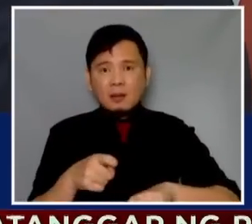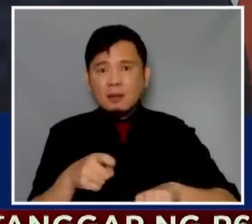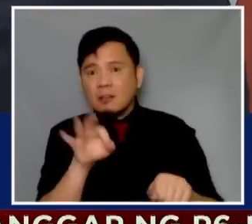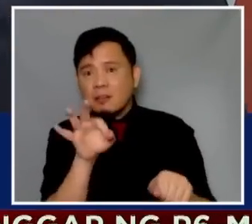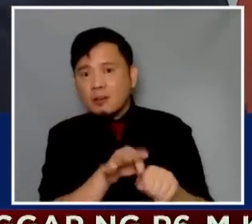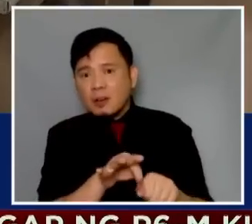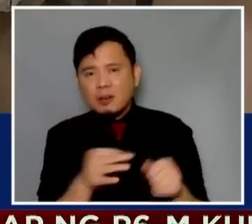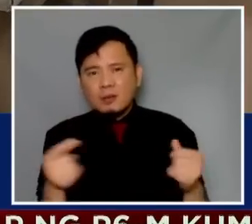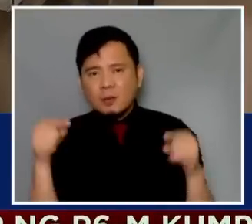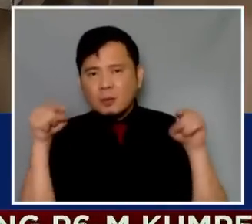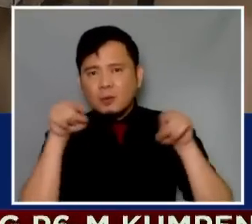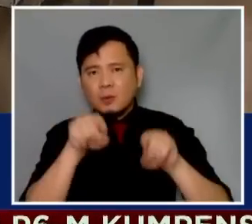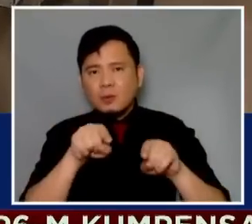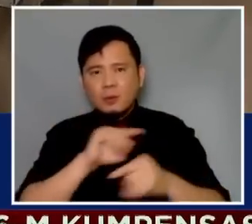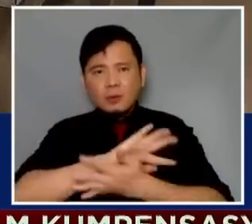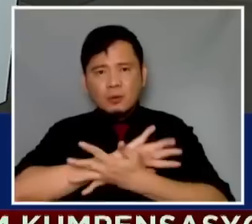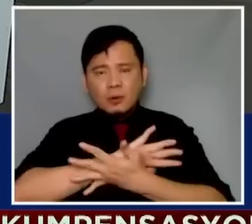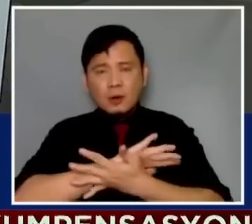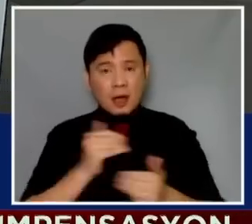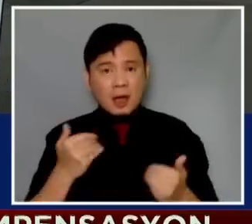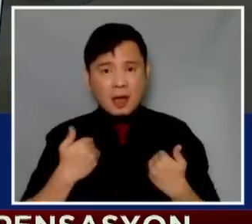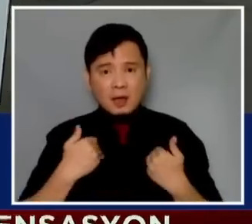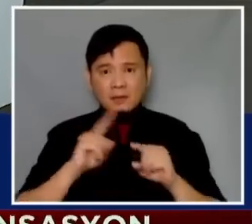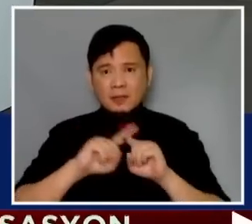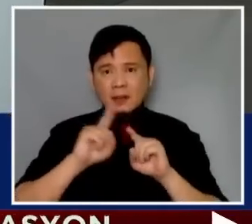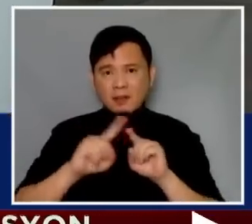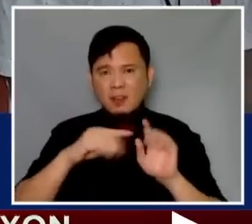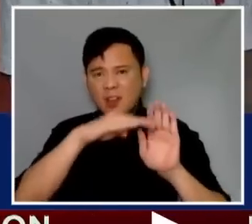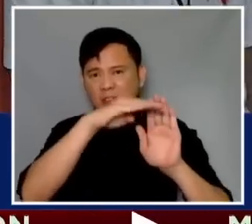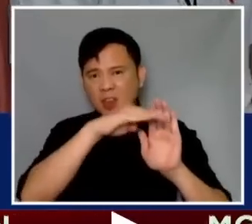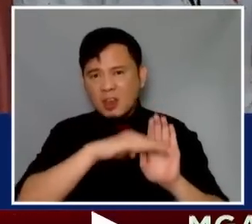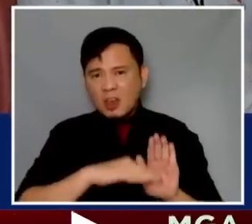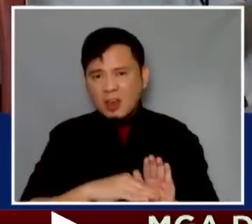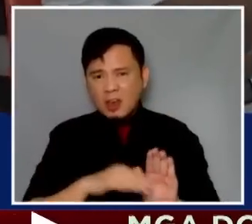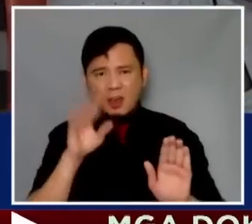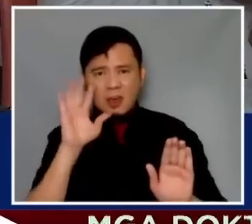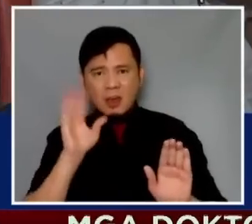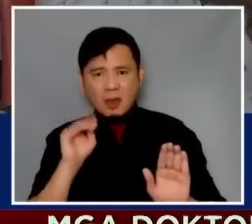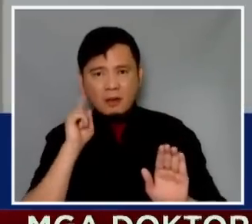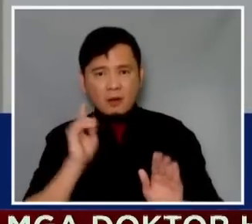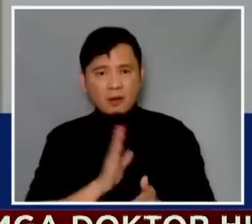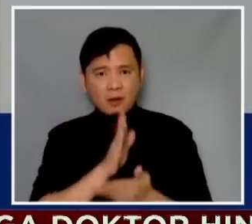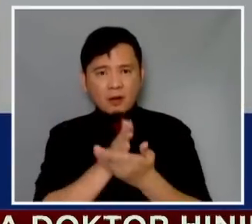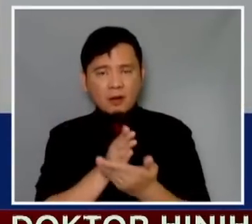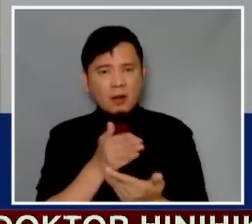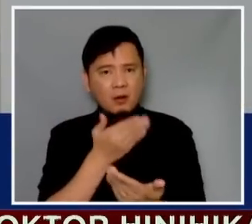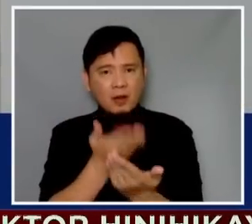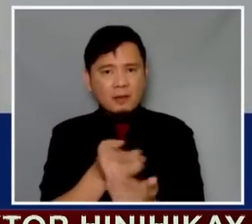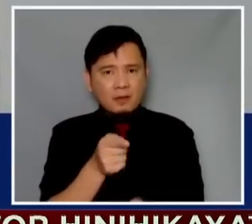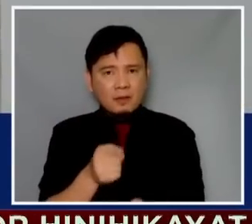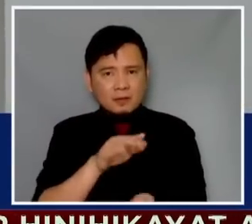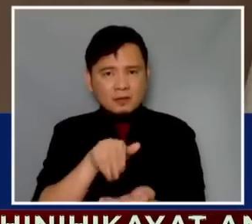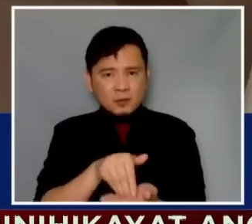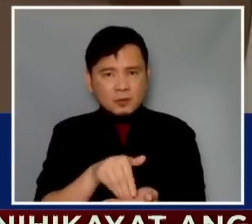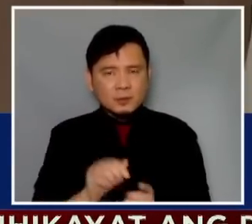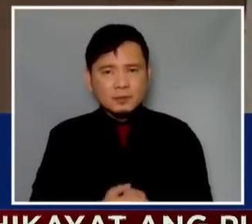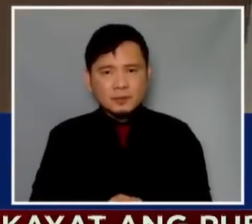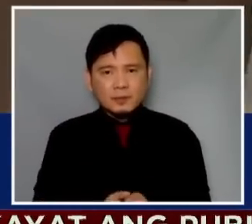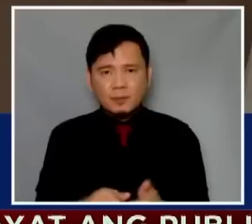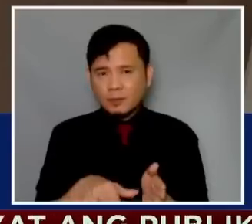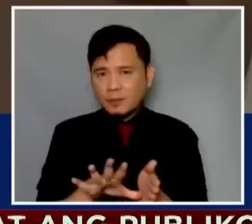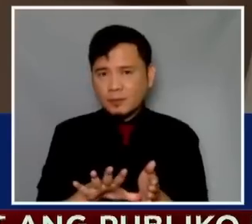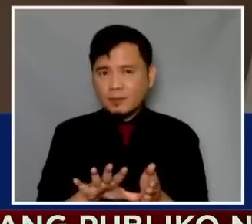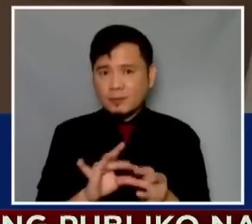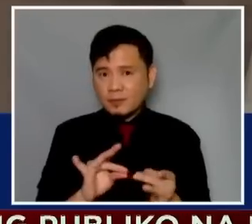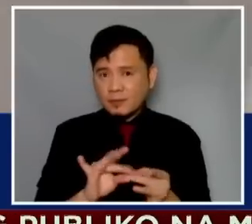Kaya't may mga kakaiba rin na sasalubong sa mga botante pagdating nila sa mga presinto. Ayon sa COMELEC, mahalaga na bago pa